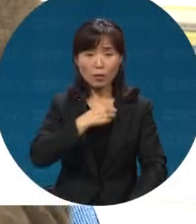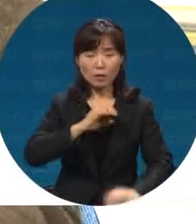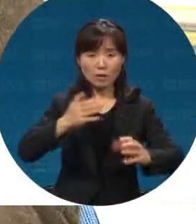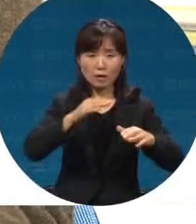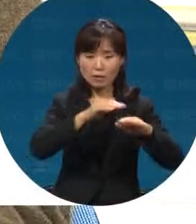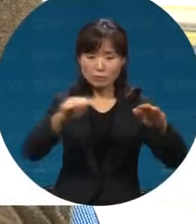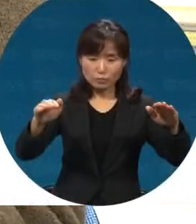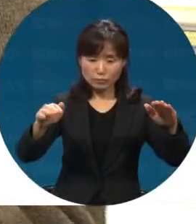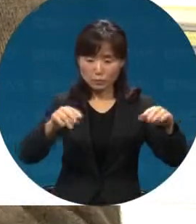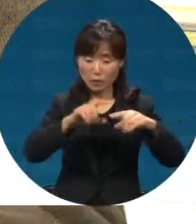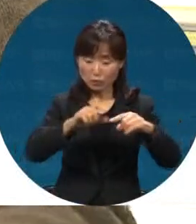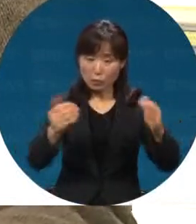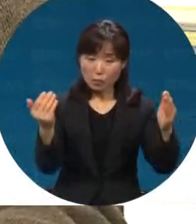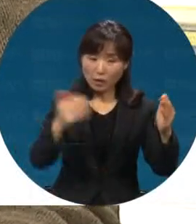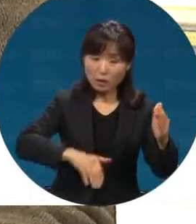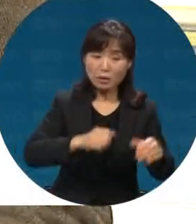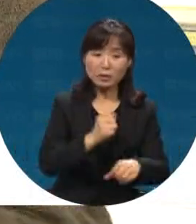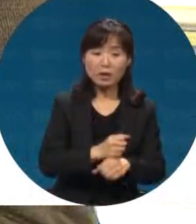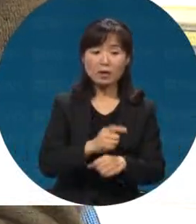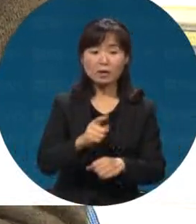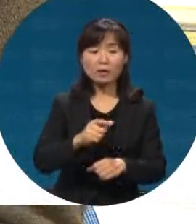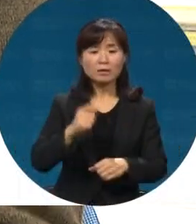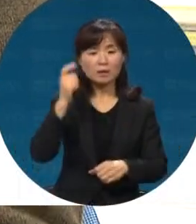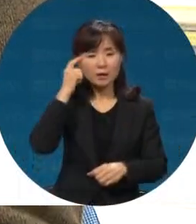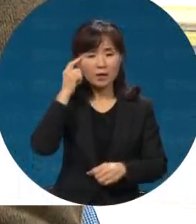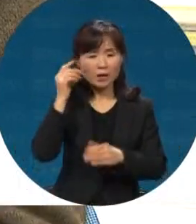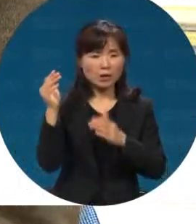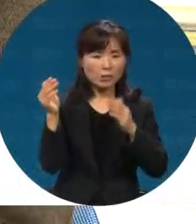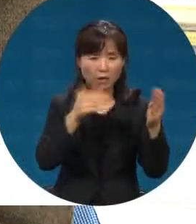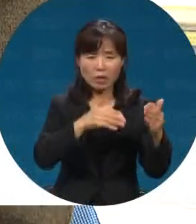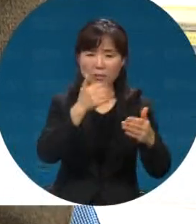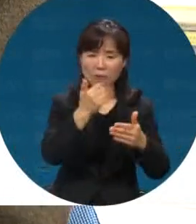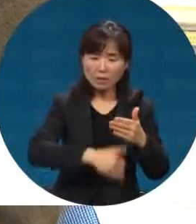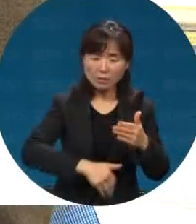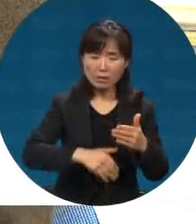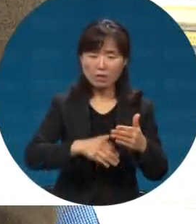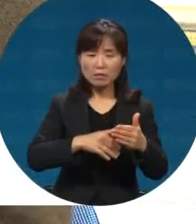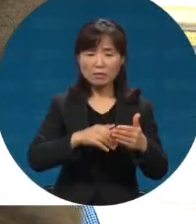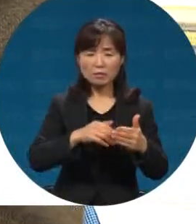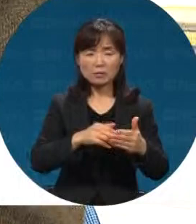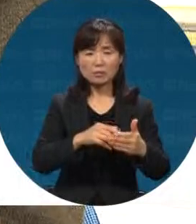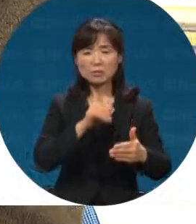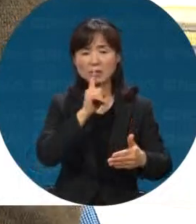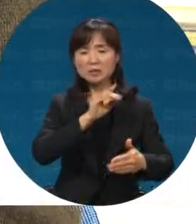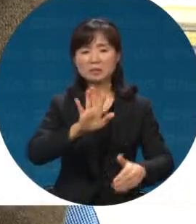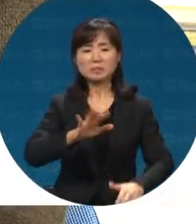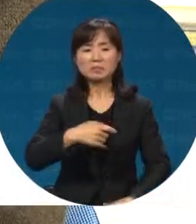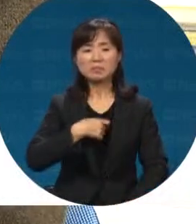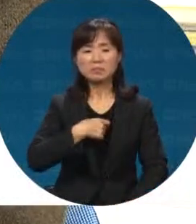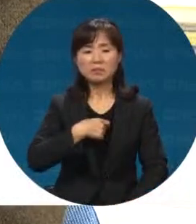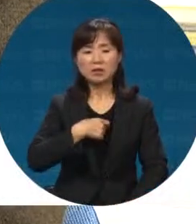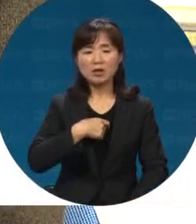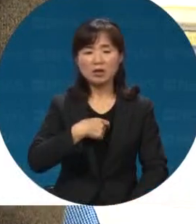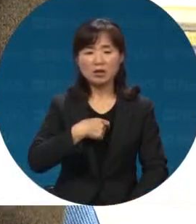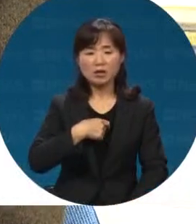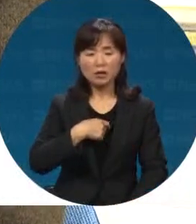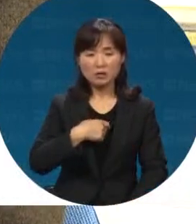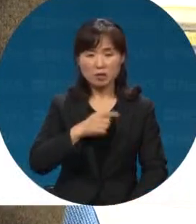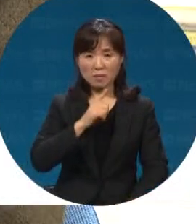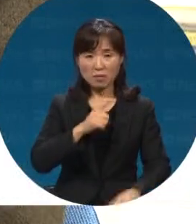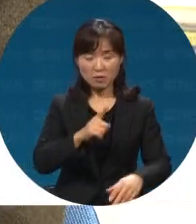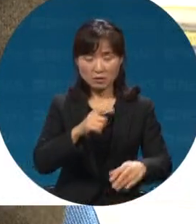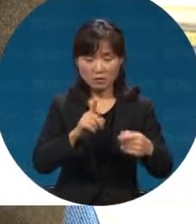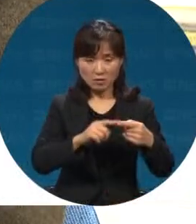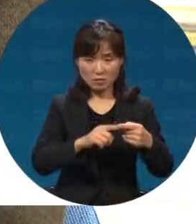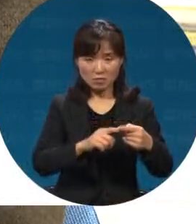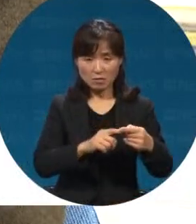의해서 배제되거나 일부러 말하지 않거나 이런 것들에 대해서 굉장히 면밀하게 따지는 일이거든요 그런 비판적 읽기는 사실은